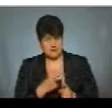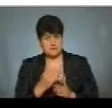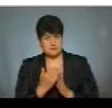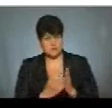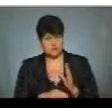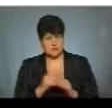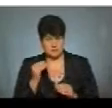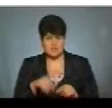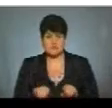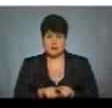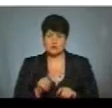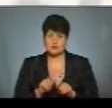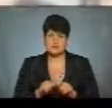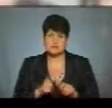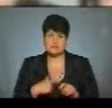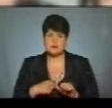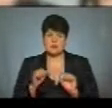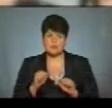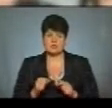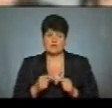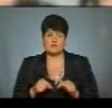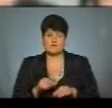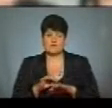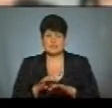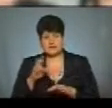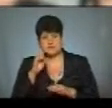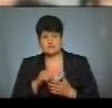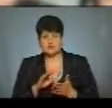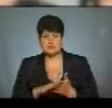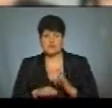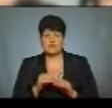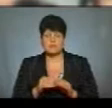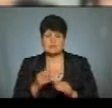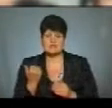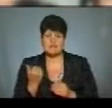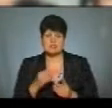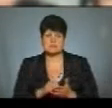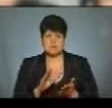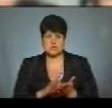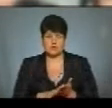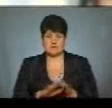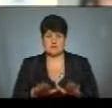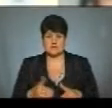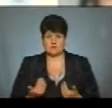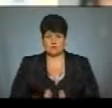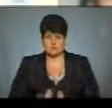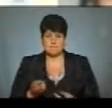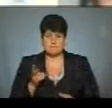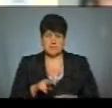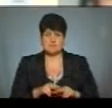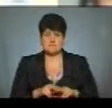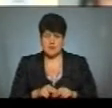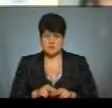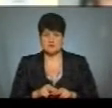в списку виборців. Також перевірити себе можна у відділі ведення Державного реєстру виборців за вашим зареєстрованим місцем проживання.